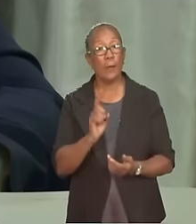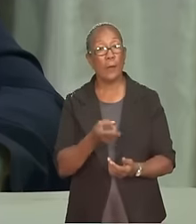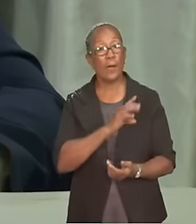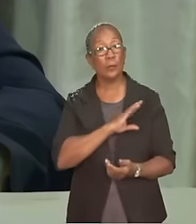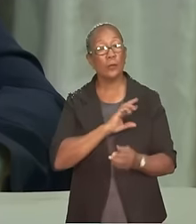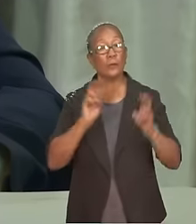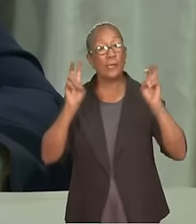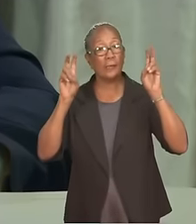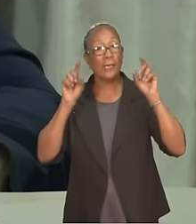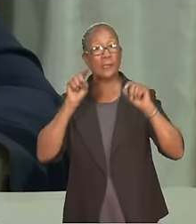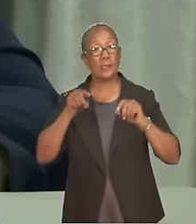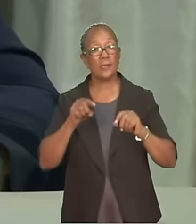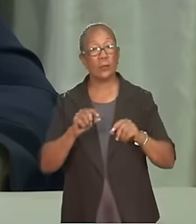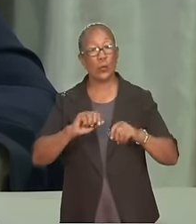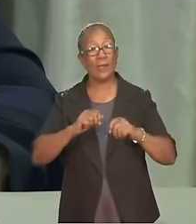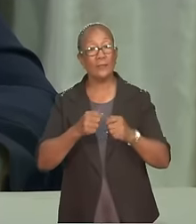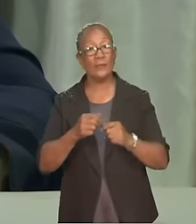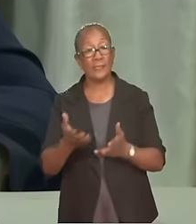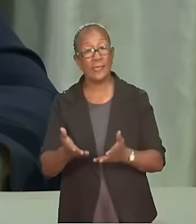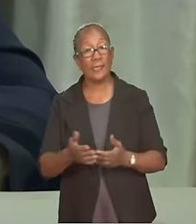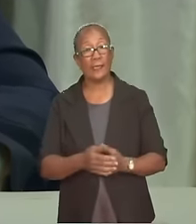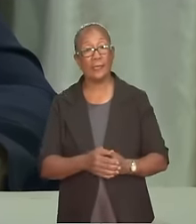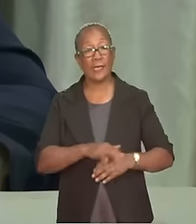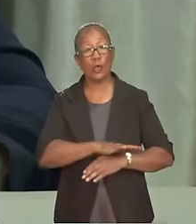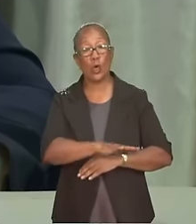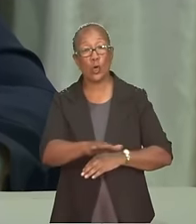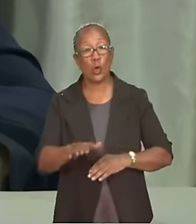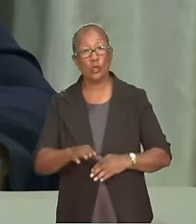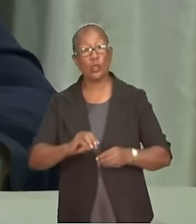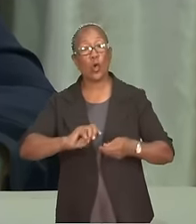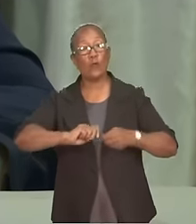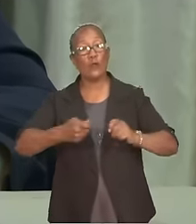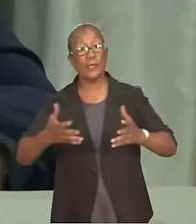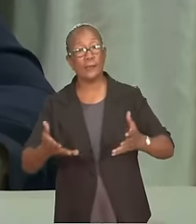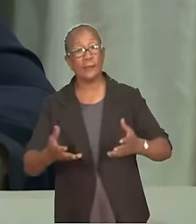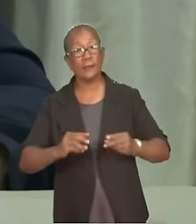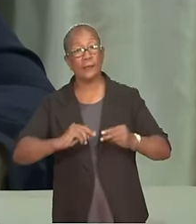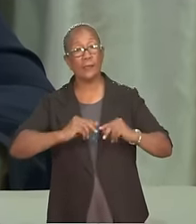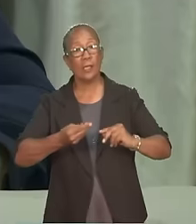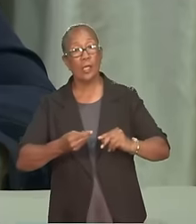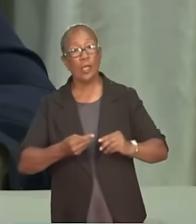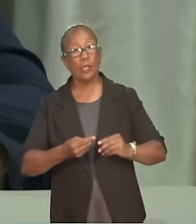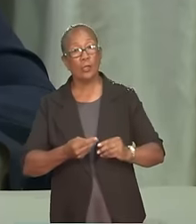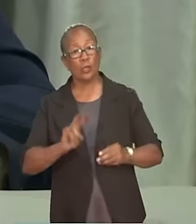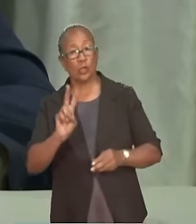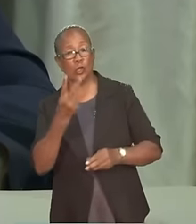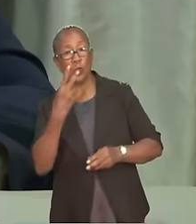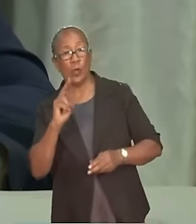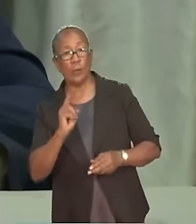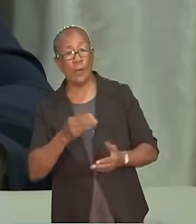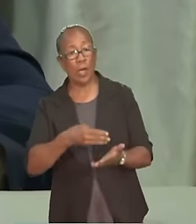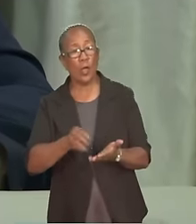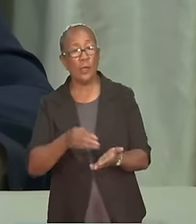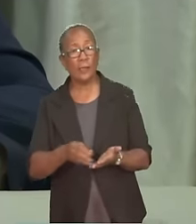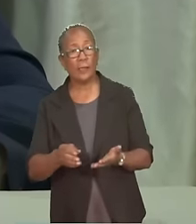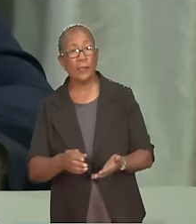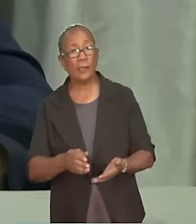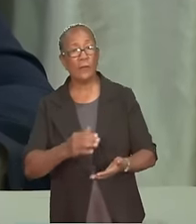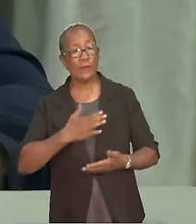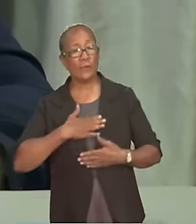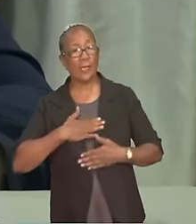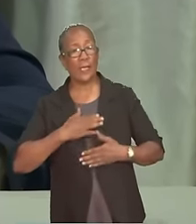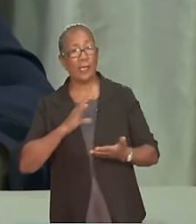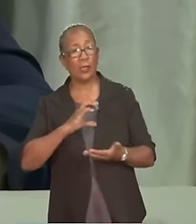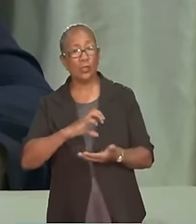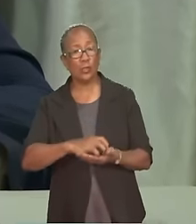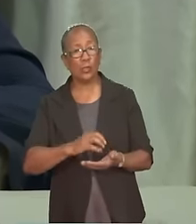issues die kwalificeren onder grondconflicten. Dubbele uitgiftes, eigendommen die weggegeven zijn. Die dingen zorgen